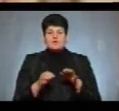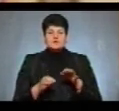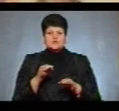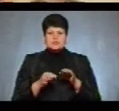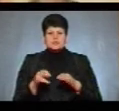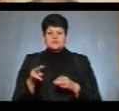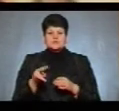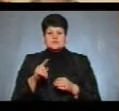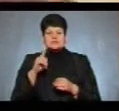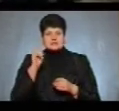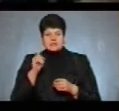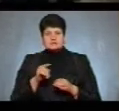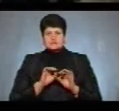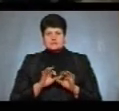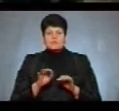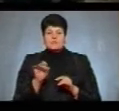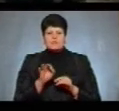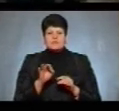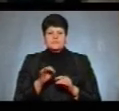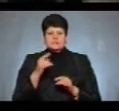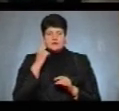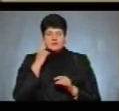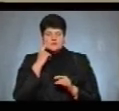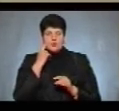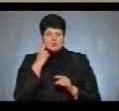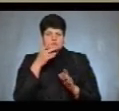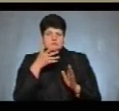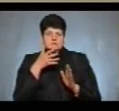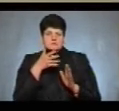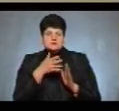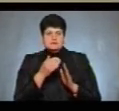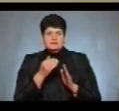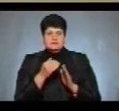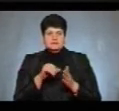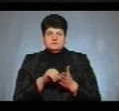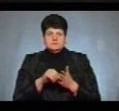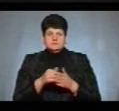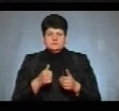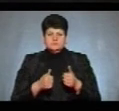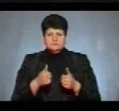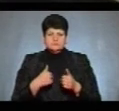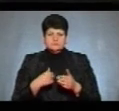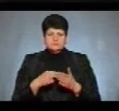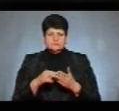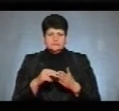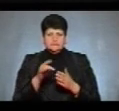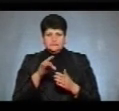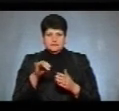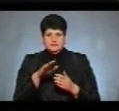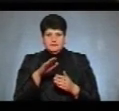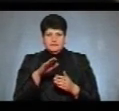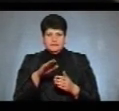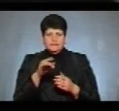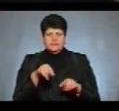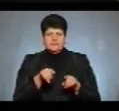літературознавець Олег Смоляк, розповів про критерії оцінювання учасників гумористичного конкурсу. Ми закупили в Європі